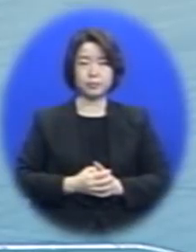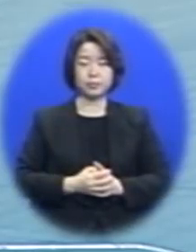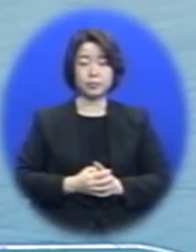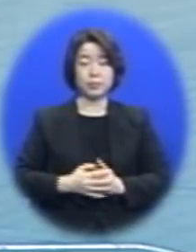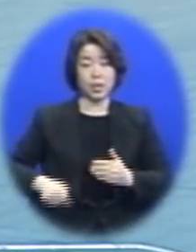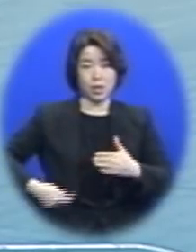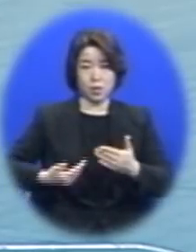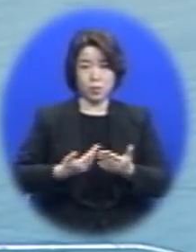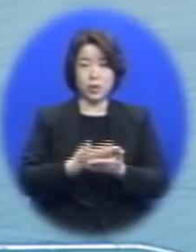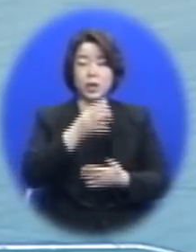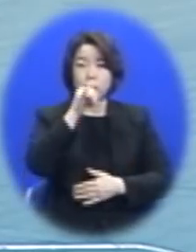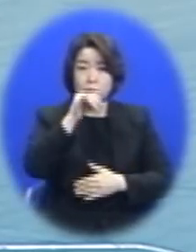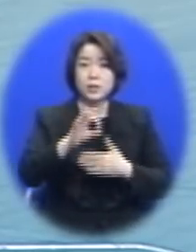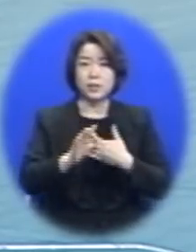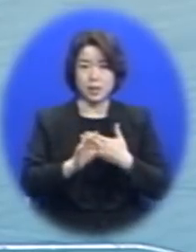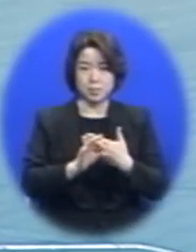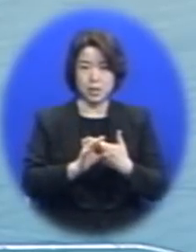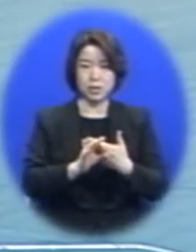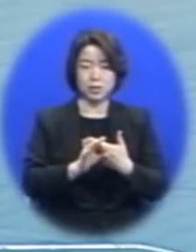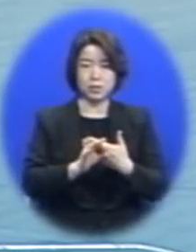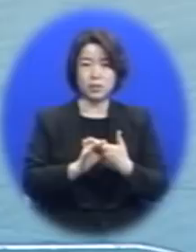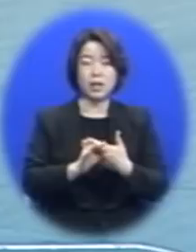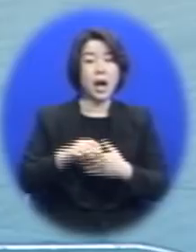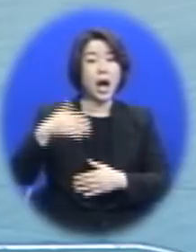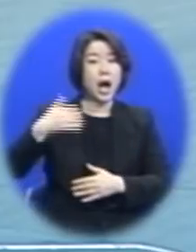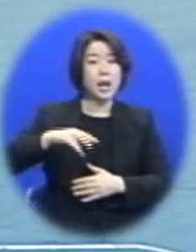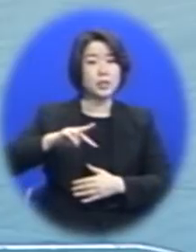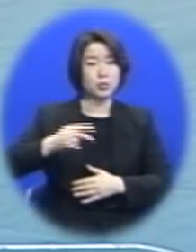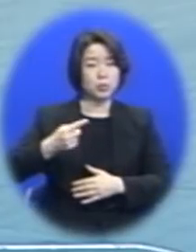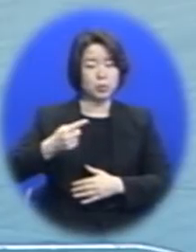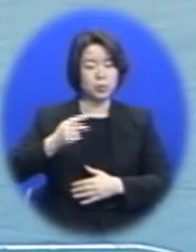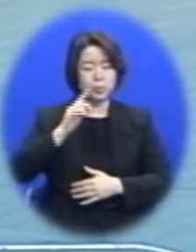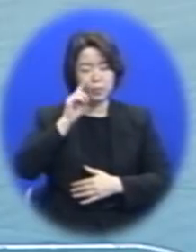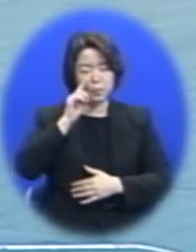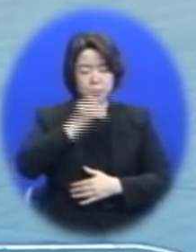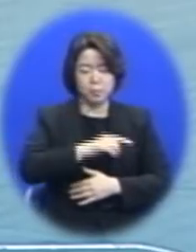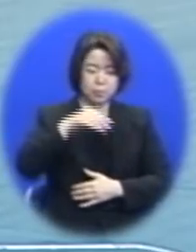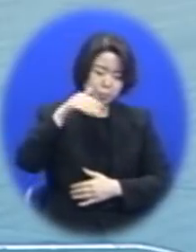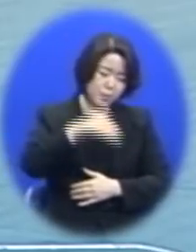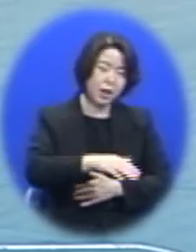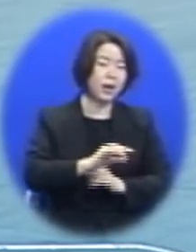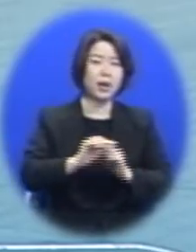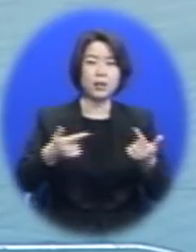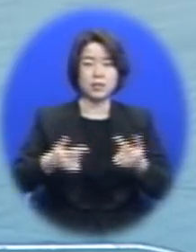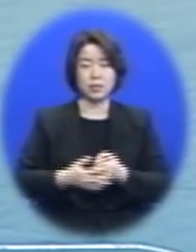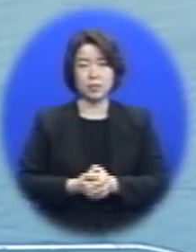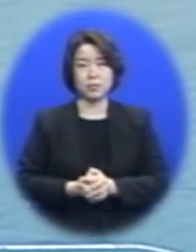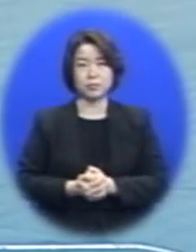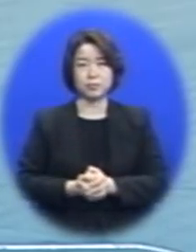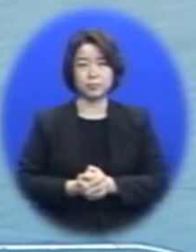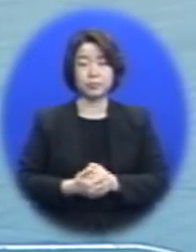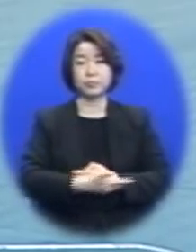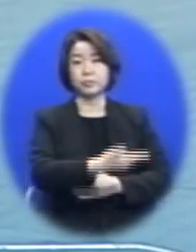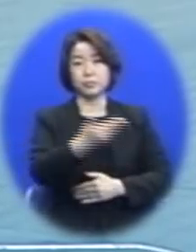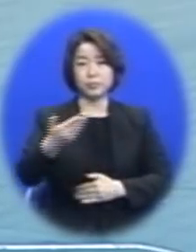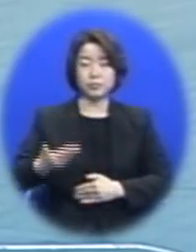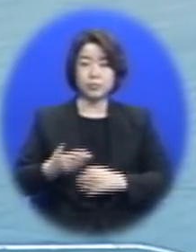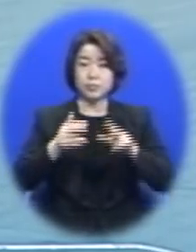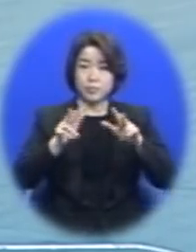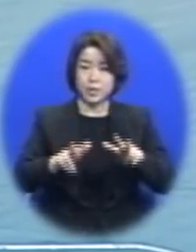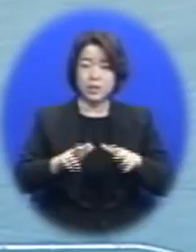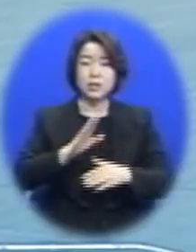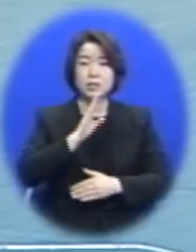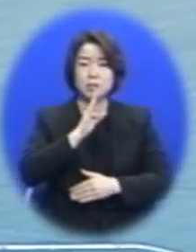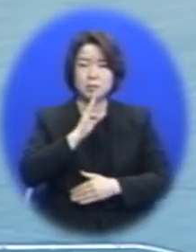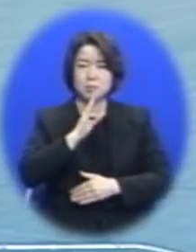회개하고 있다면 아직도 최악은 아닌 겁니다 여러분 여러분이 지금 정말